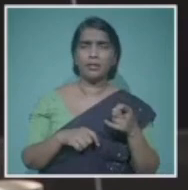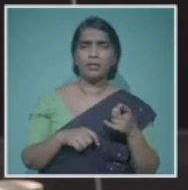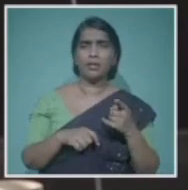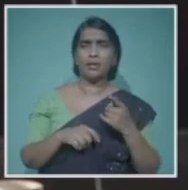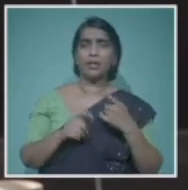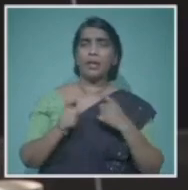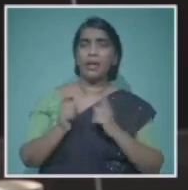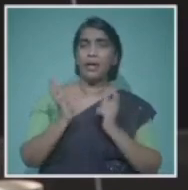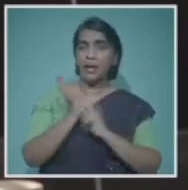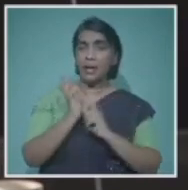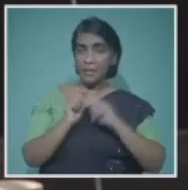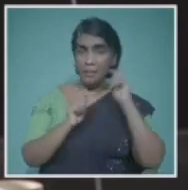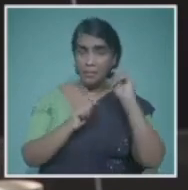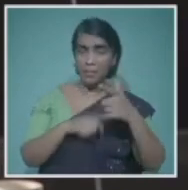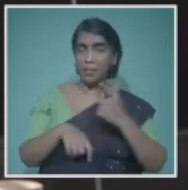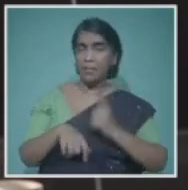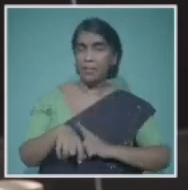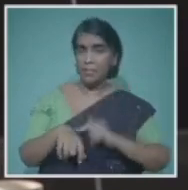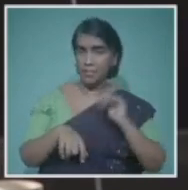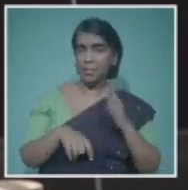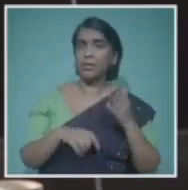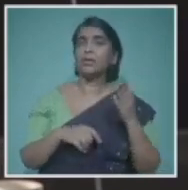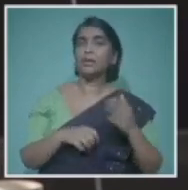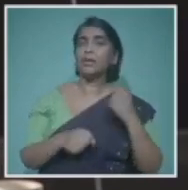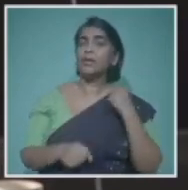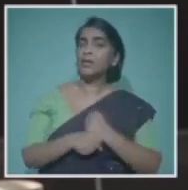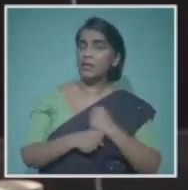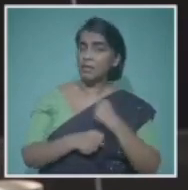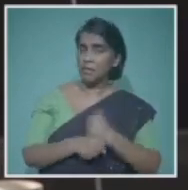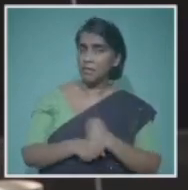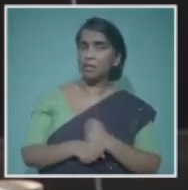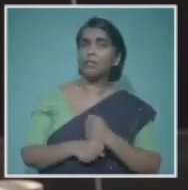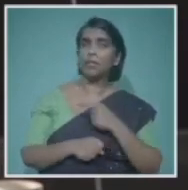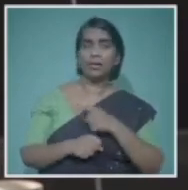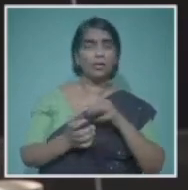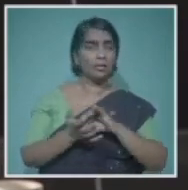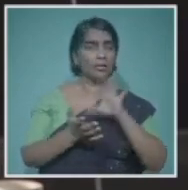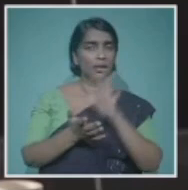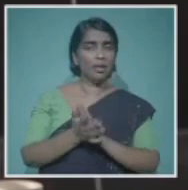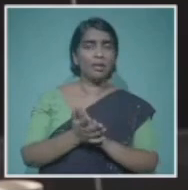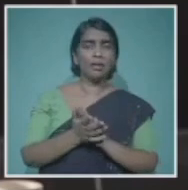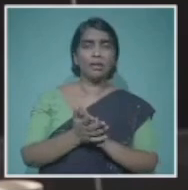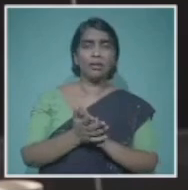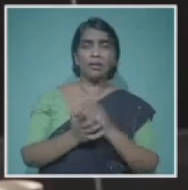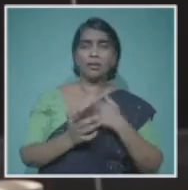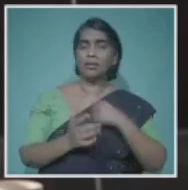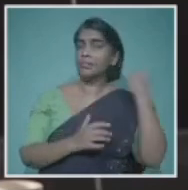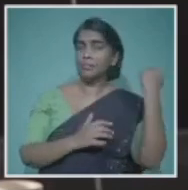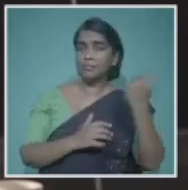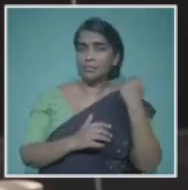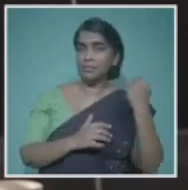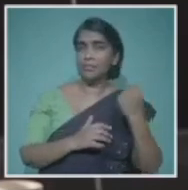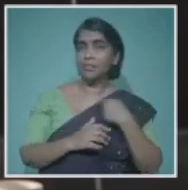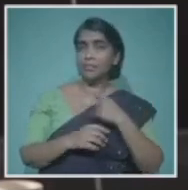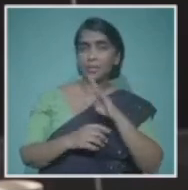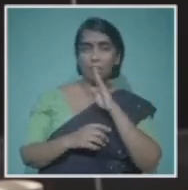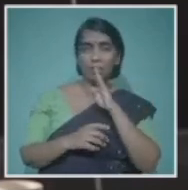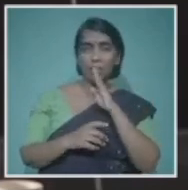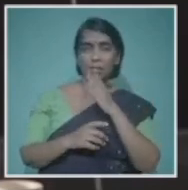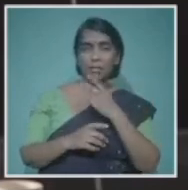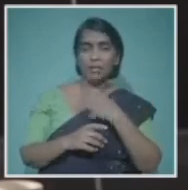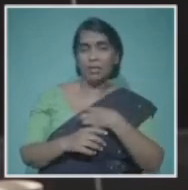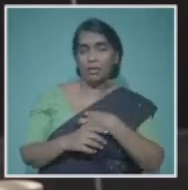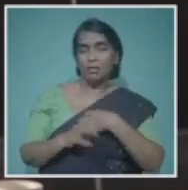ක්‍රෙඩිට් රිස්ක් එකක් තියෙන්නේ රජය මේ ගන්න දේශීය නෑ. මම මේ කතා කරන්නේ ඉතාමත්ම